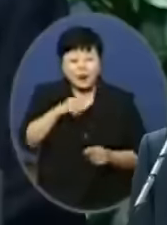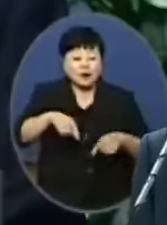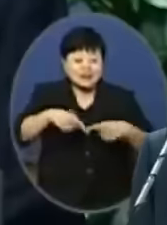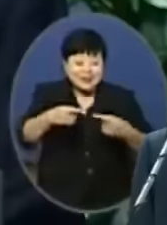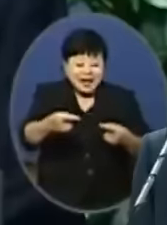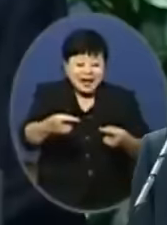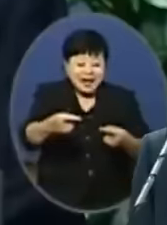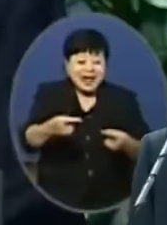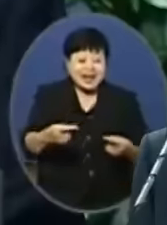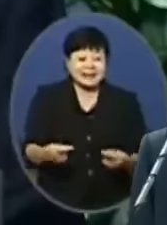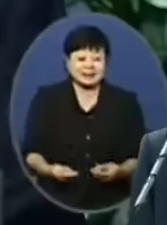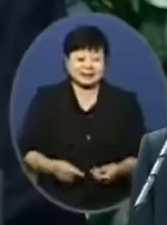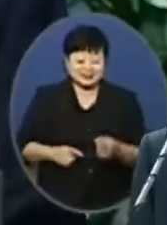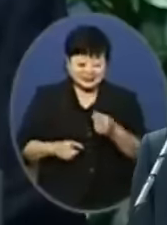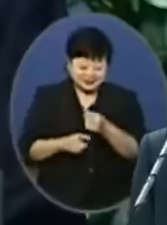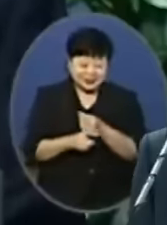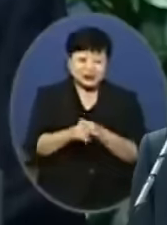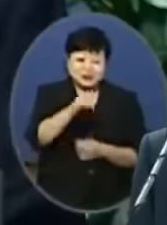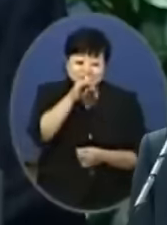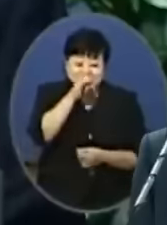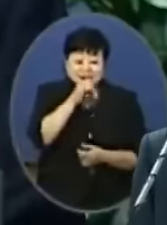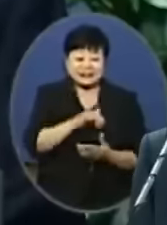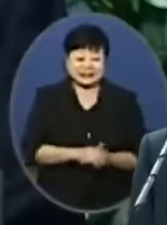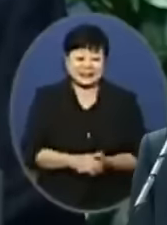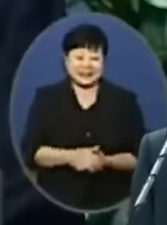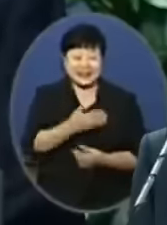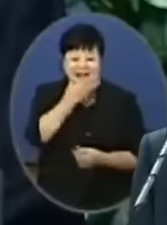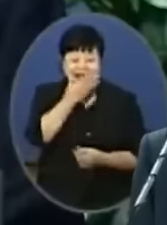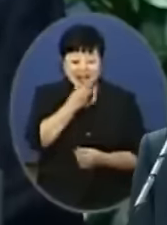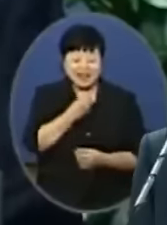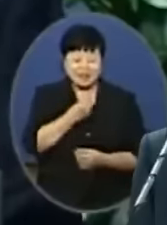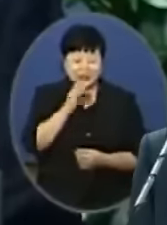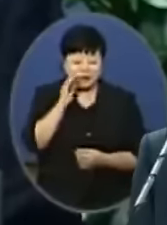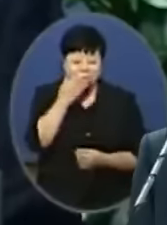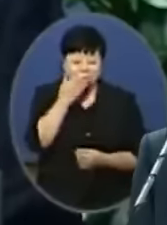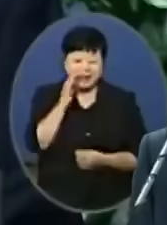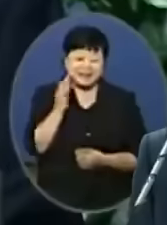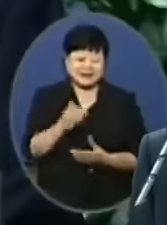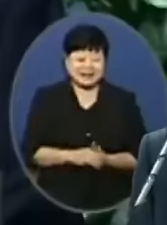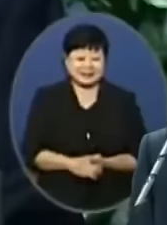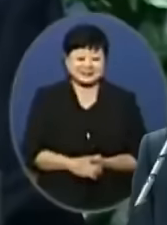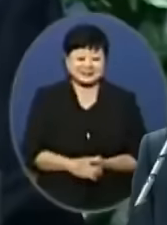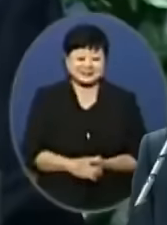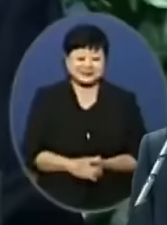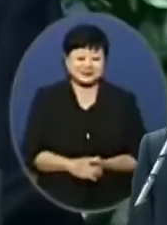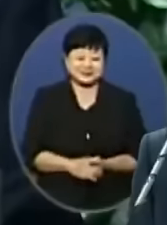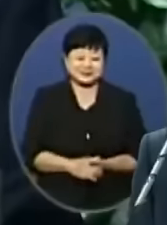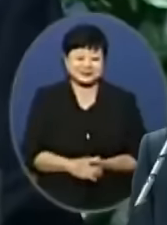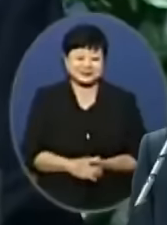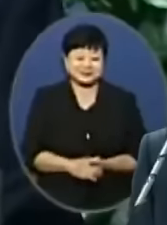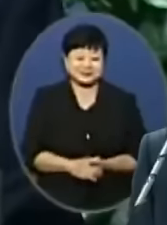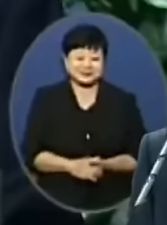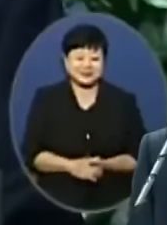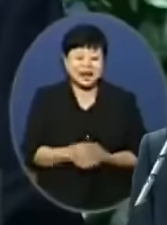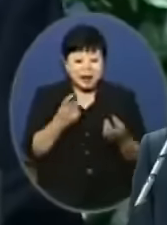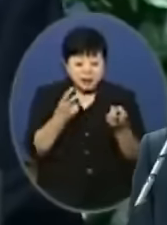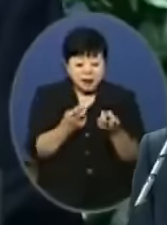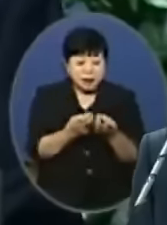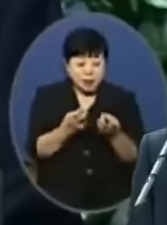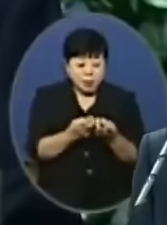있는 조건이 서 있습니다. 언제든지 행복해질 수가 있는 것입니다. 그러면 어떻게